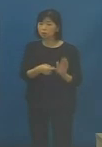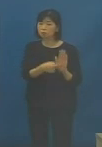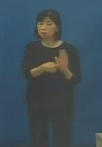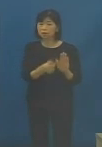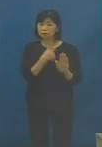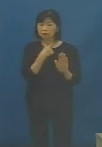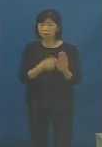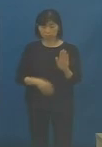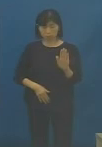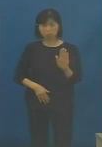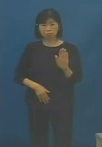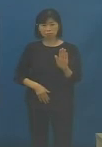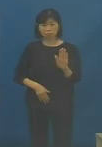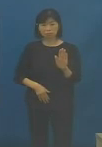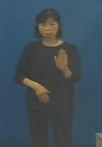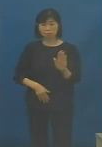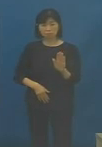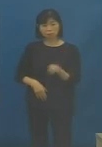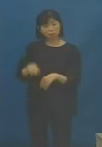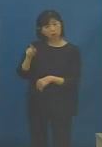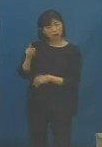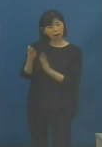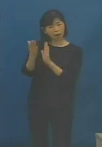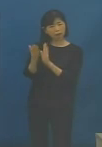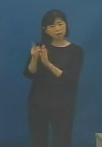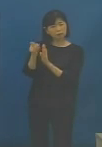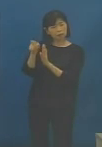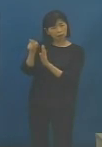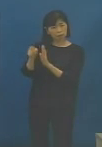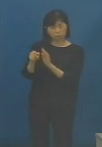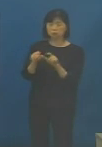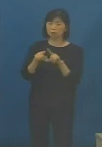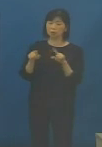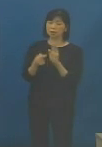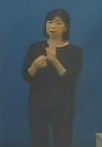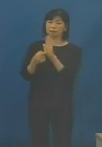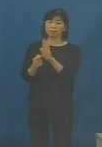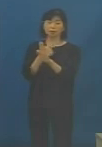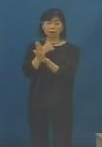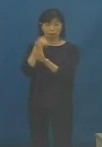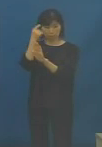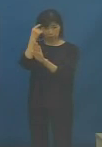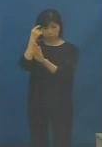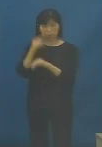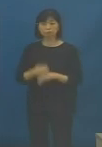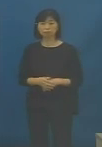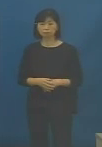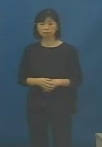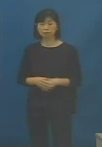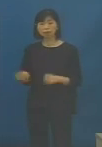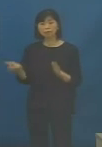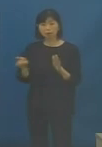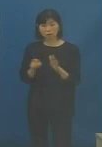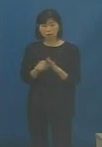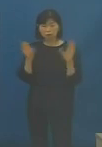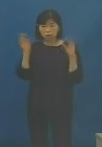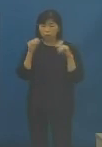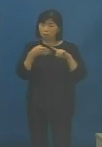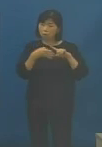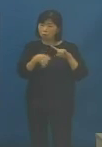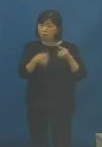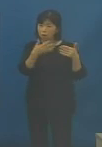望んでおられるわけですから先方にもそれ当然お示しをさせていただきます。でだから今まではその情報公開条例な